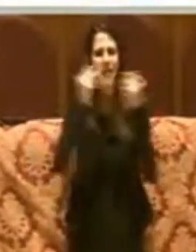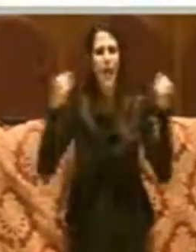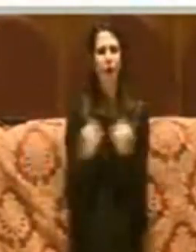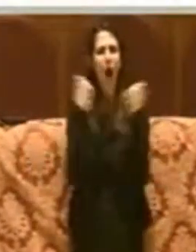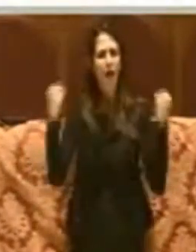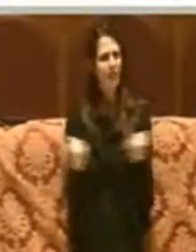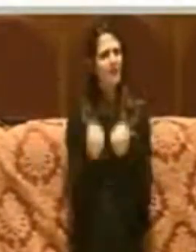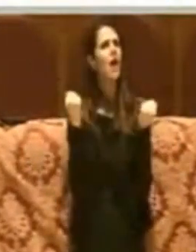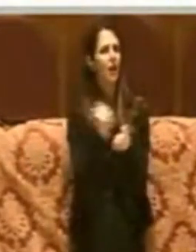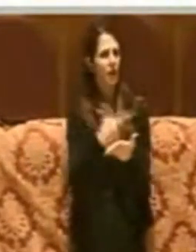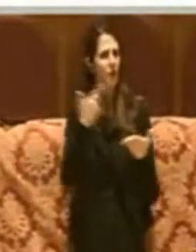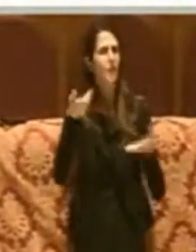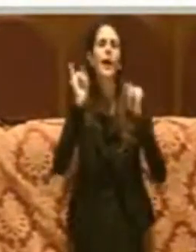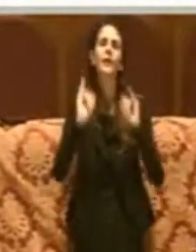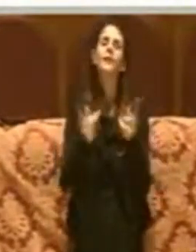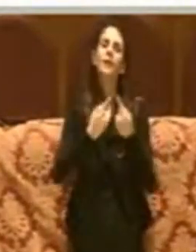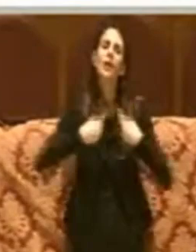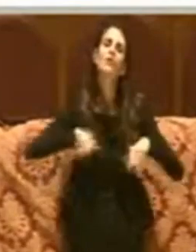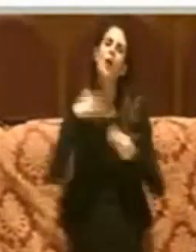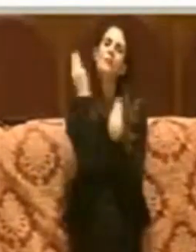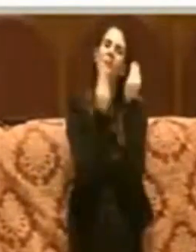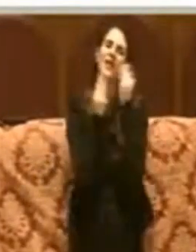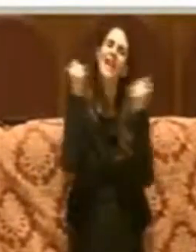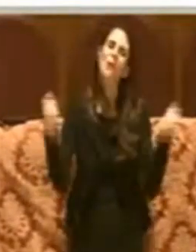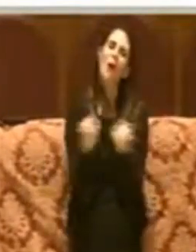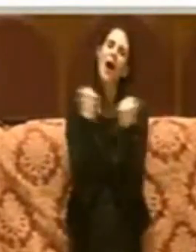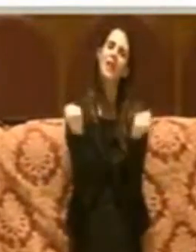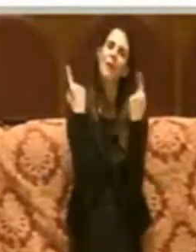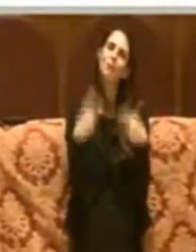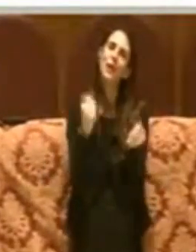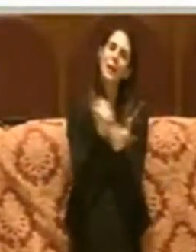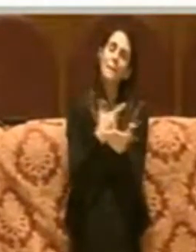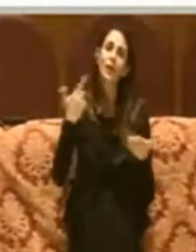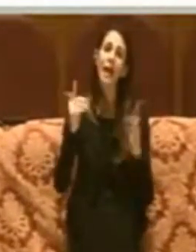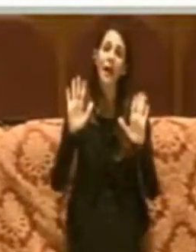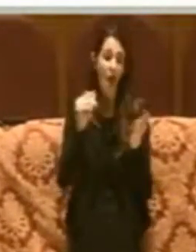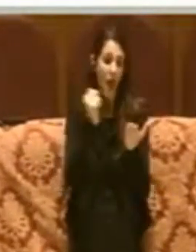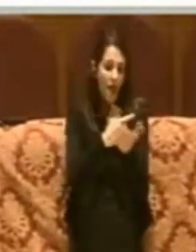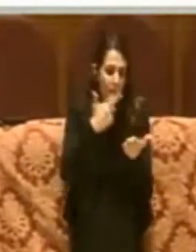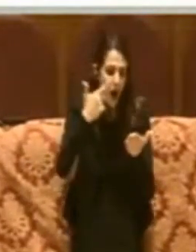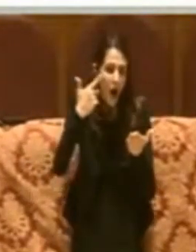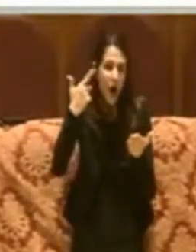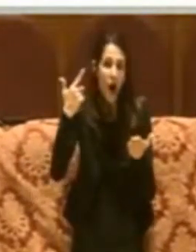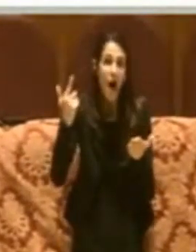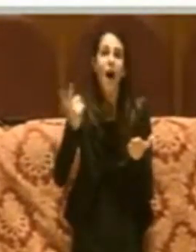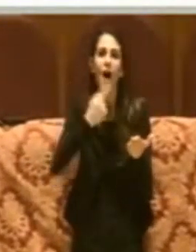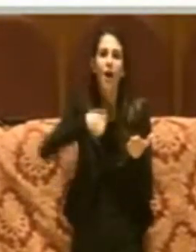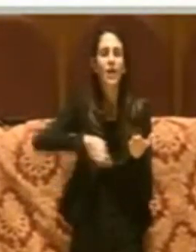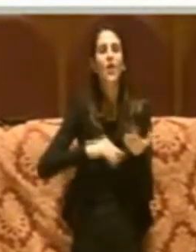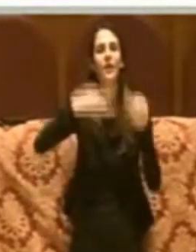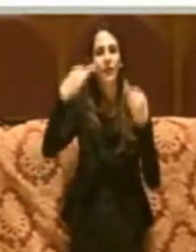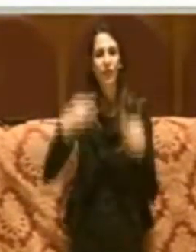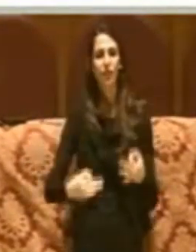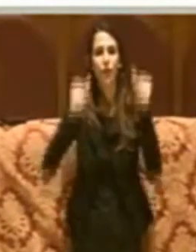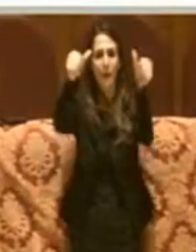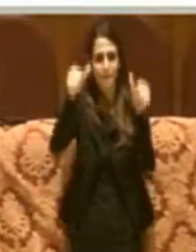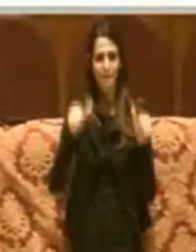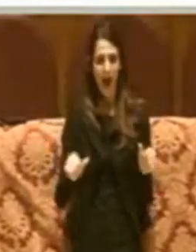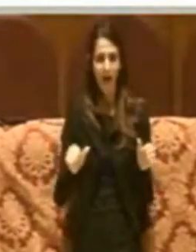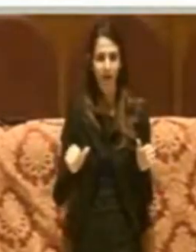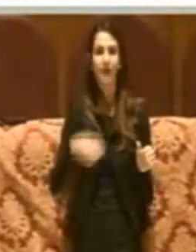sia importante, anzi per noi è molto importante, talmente importante che abbiamo deciso di metterla a bando, ci siamo